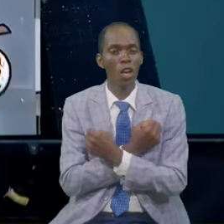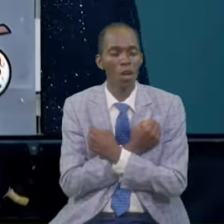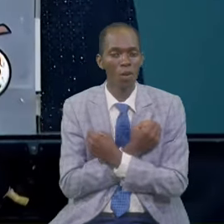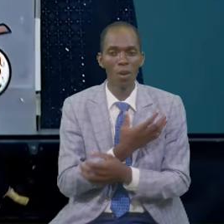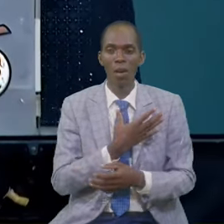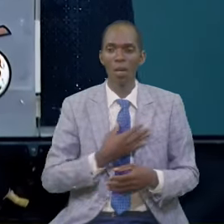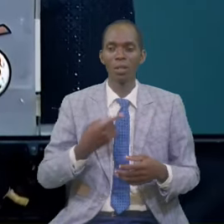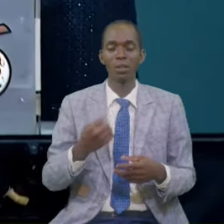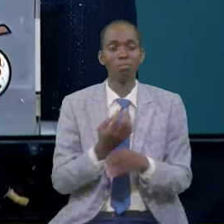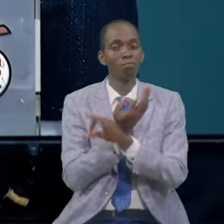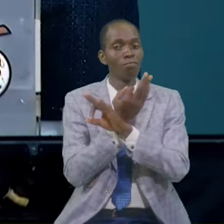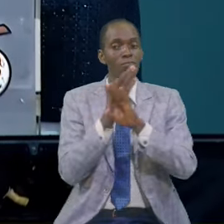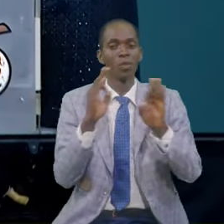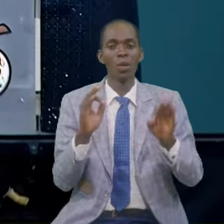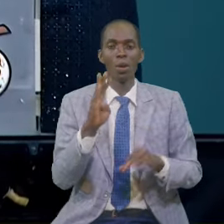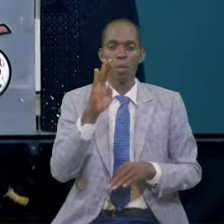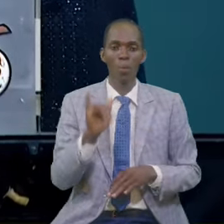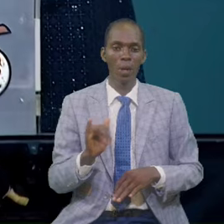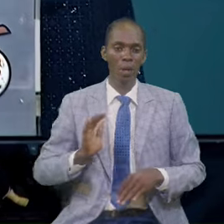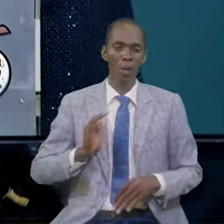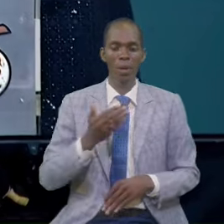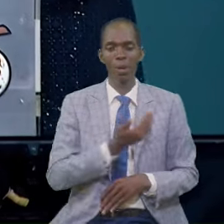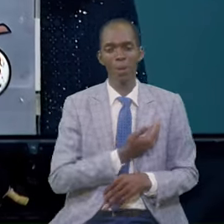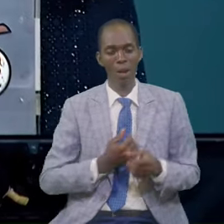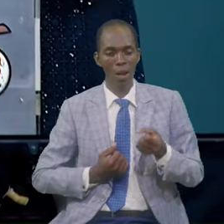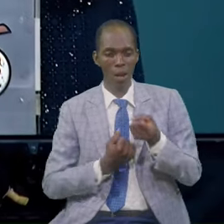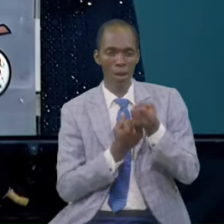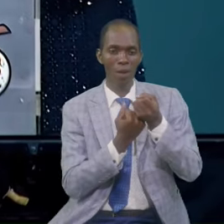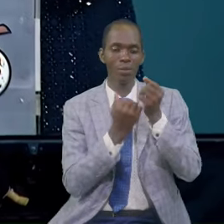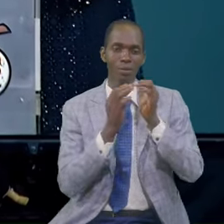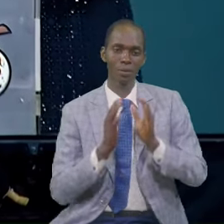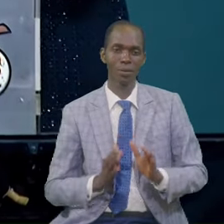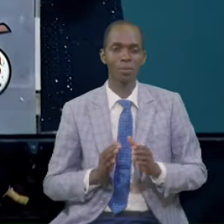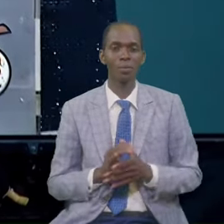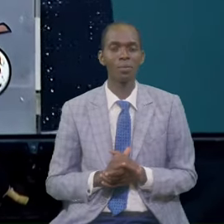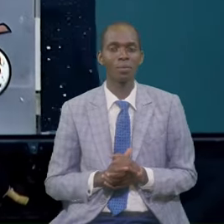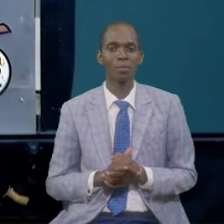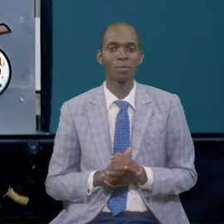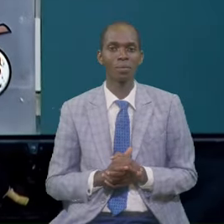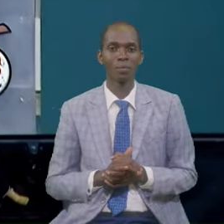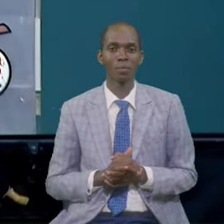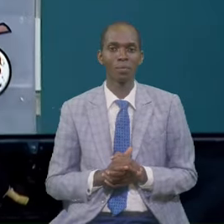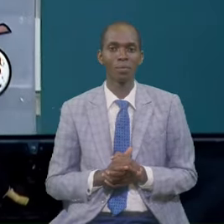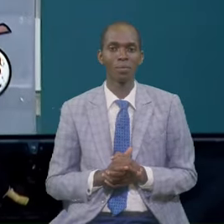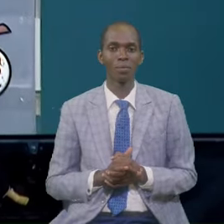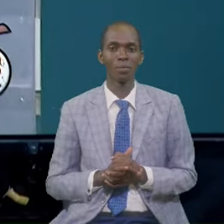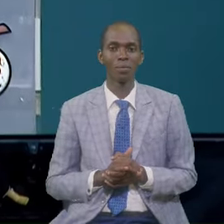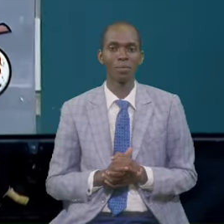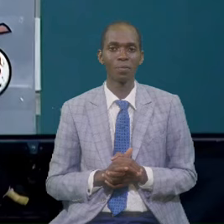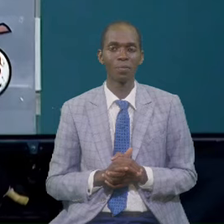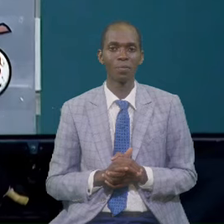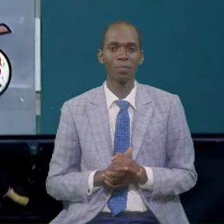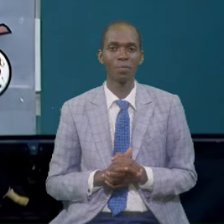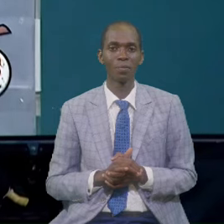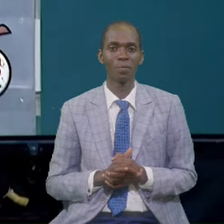లైబ్రేషన్ బై ఆ advocate. ఆయొక్క మన న్యాయవాది ద్వారా ప్రేమ స్వాతంత్ర్యము లభించాయి.